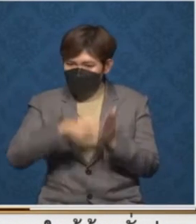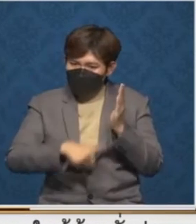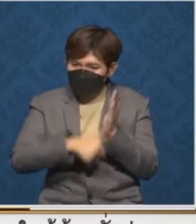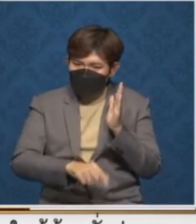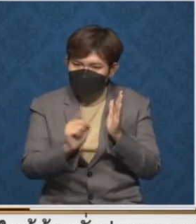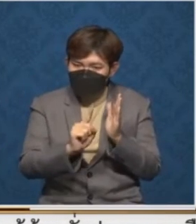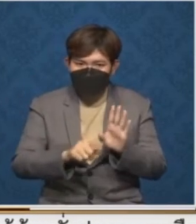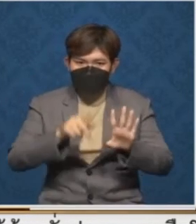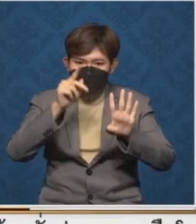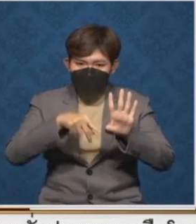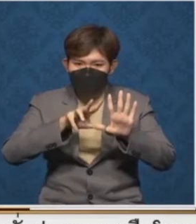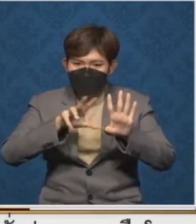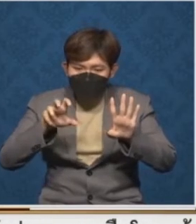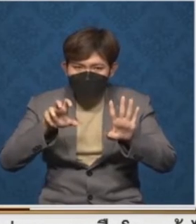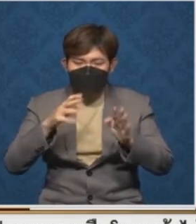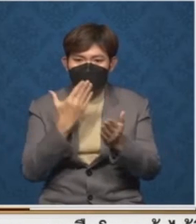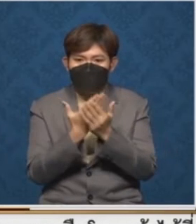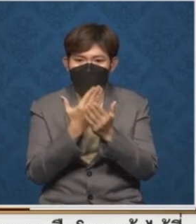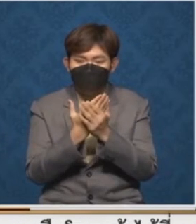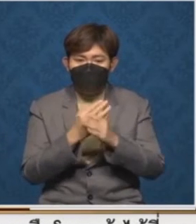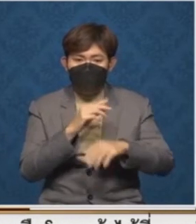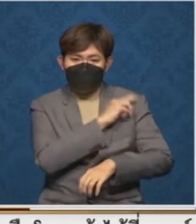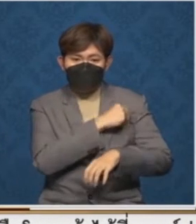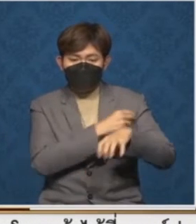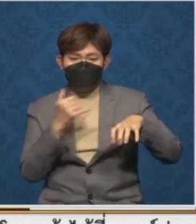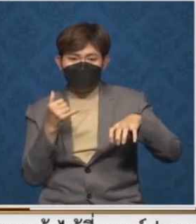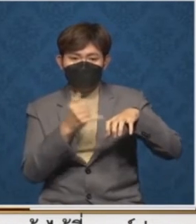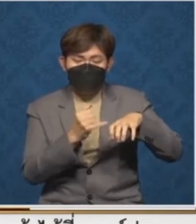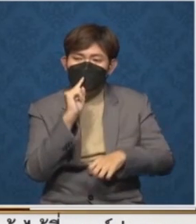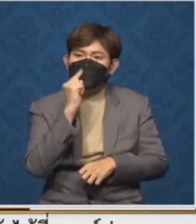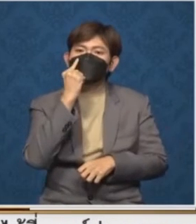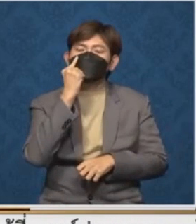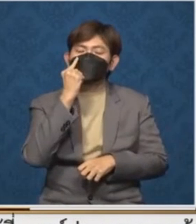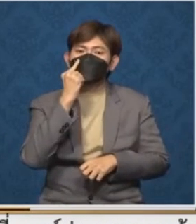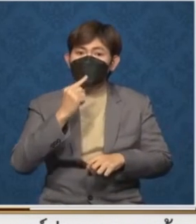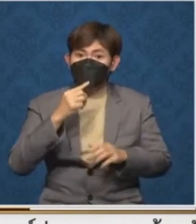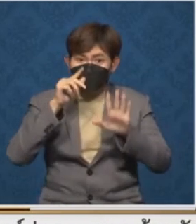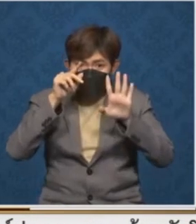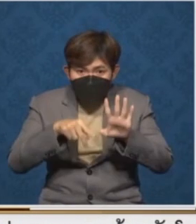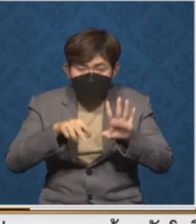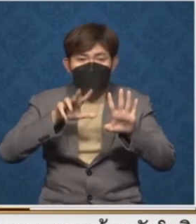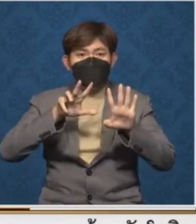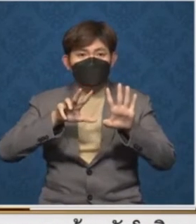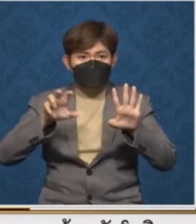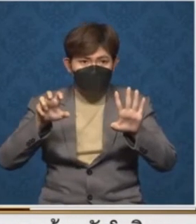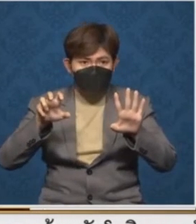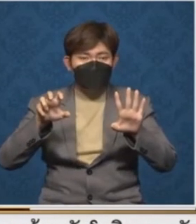ตามประเทศตอนนี้มเริ่มมการตรวจอีกแบบหนึ่ซึ่งถือว่ดีมากครั